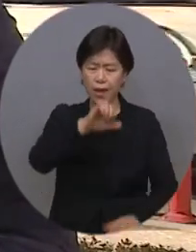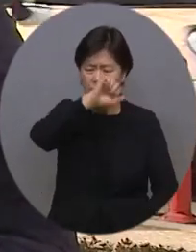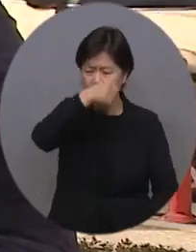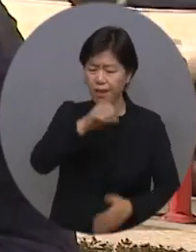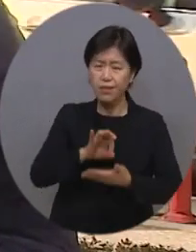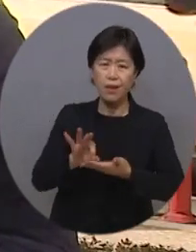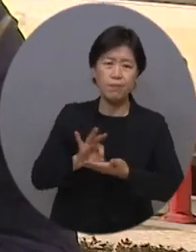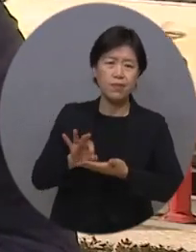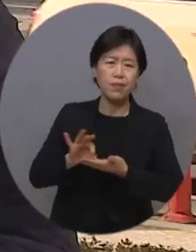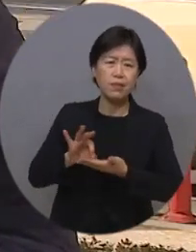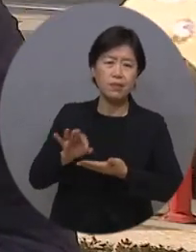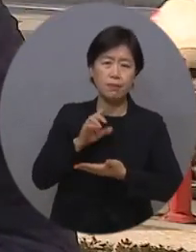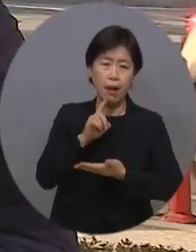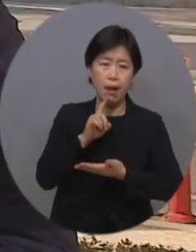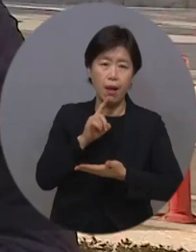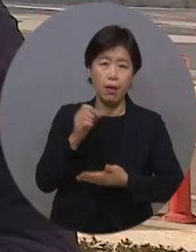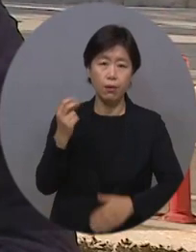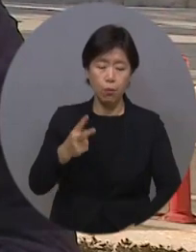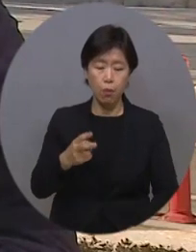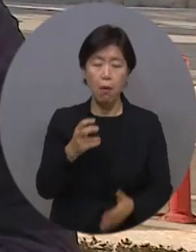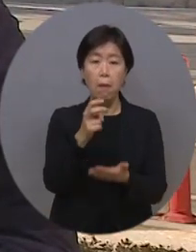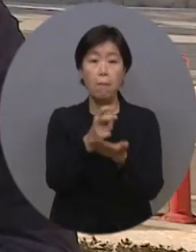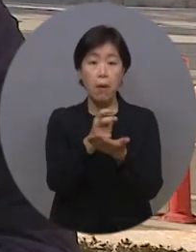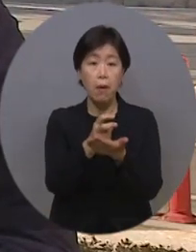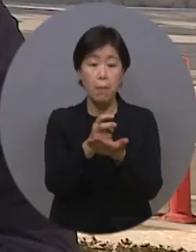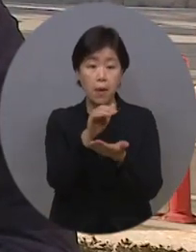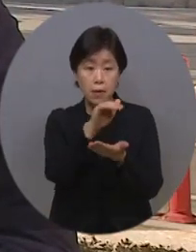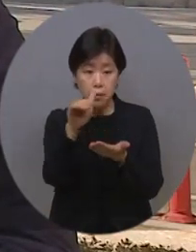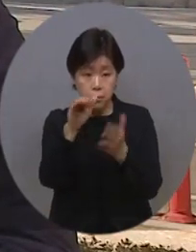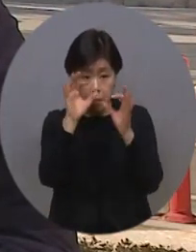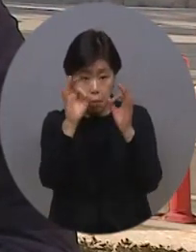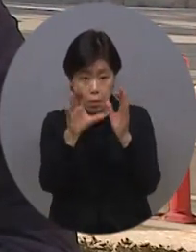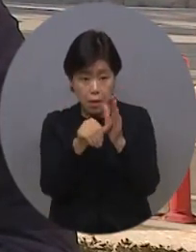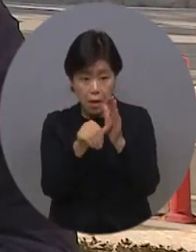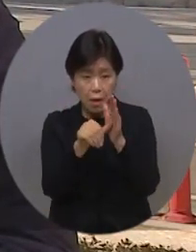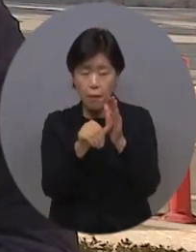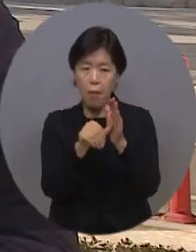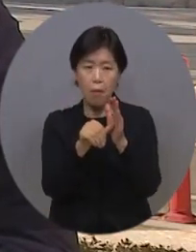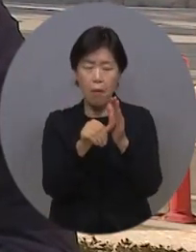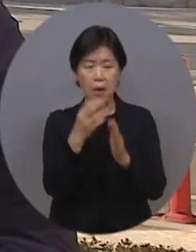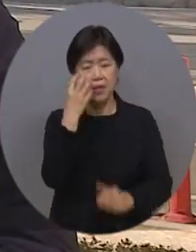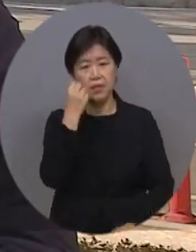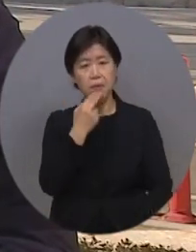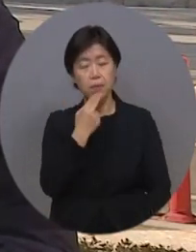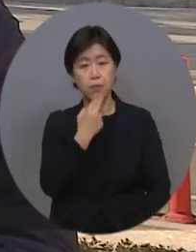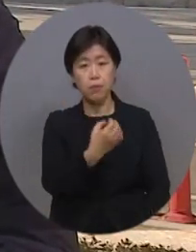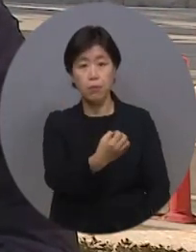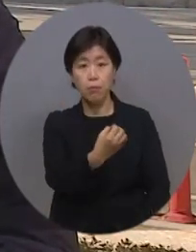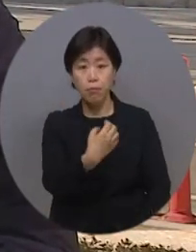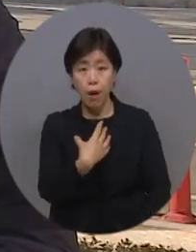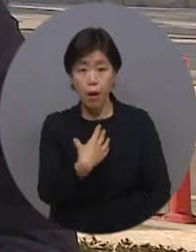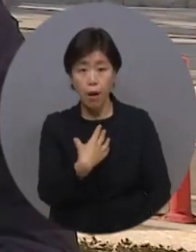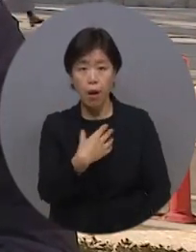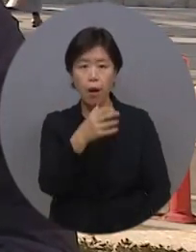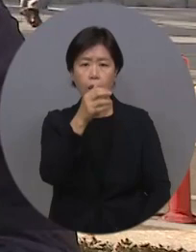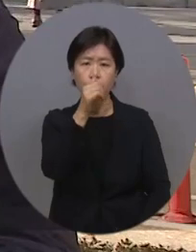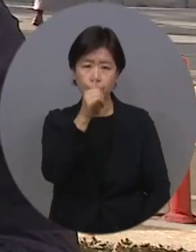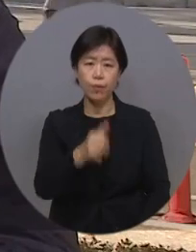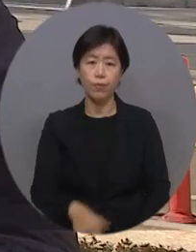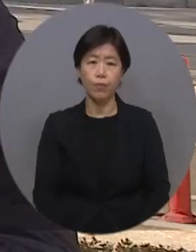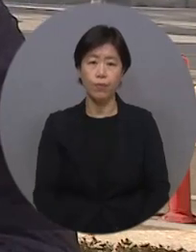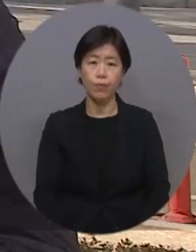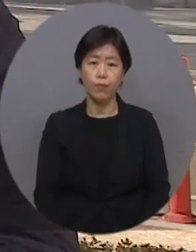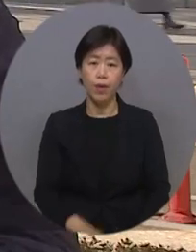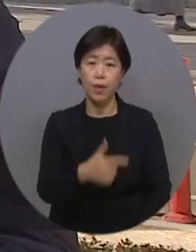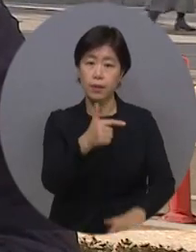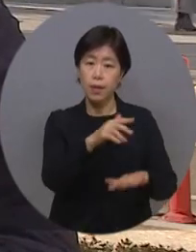하고, 그리고 법적 근거 기준을 갖췄기 때문에 아무 문제 없다. 예, 이렇게